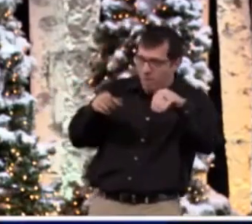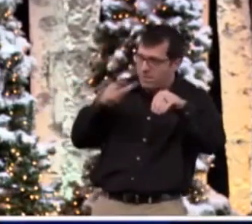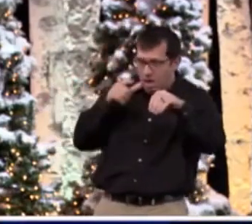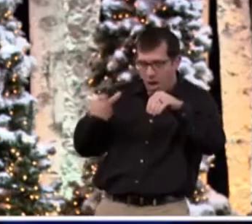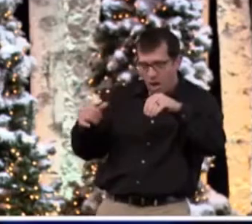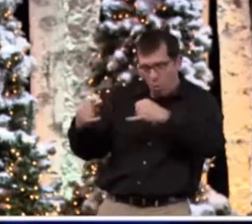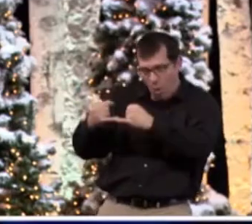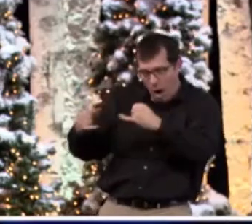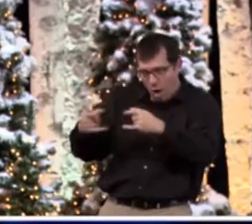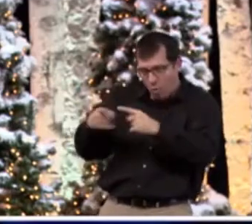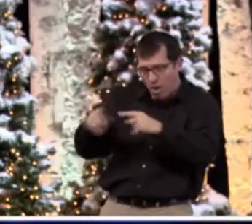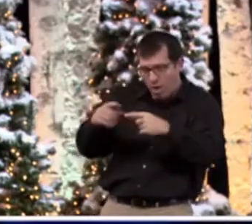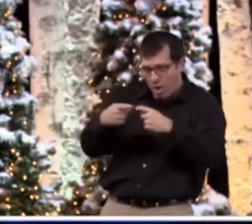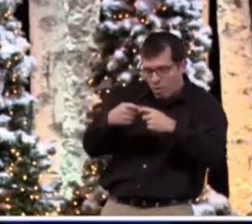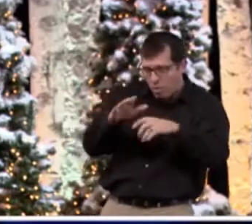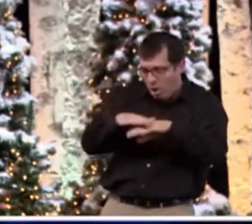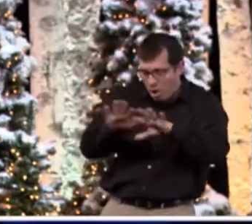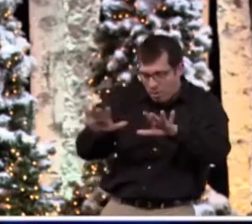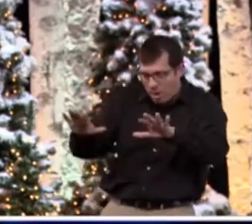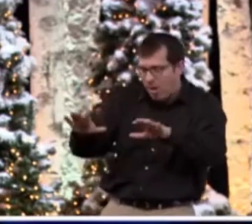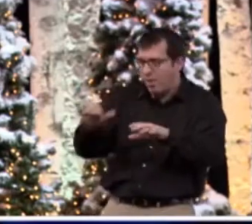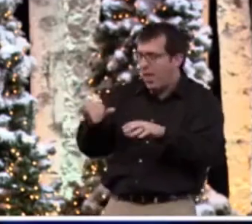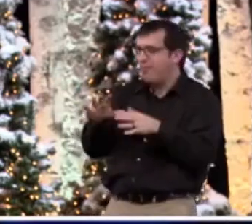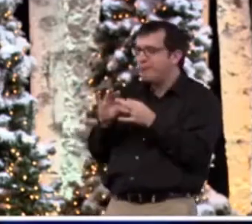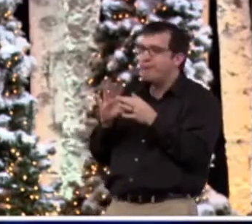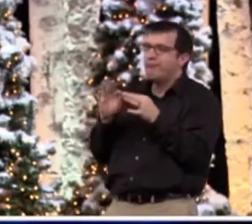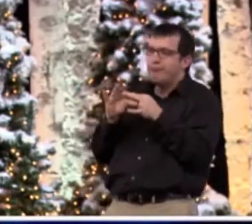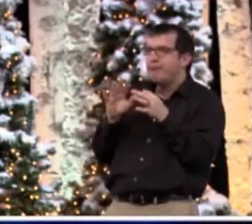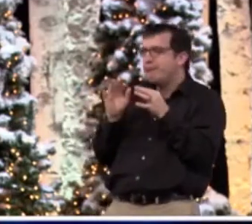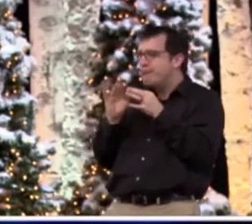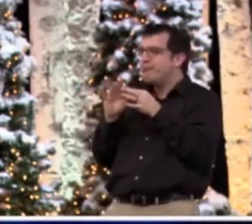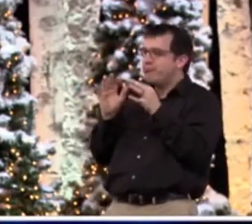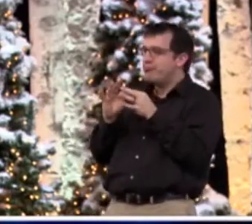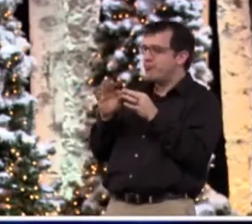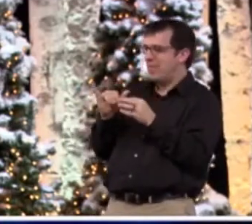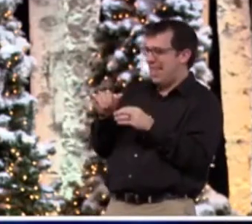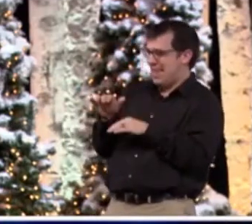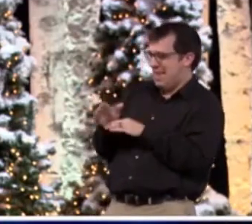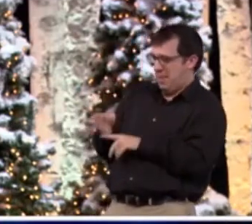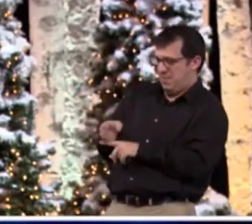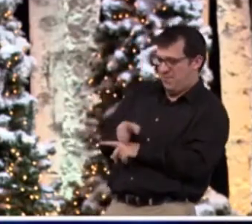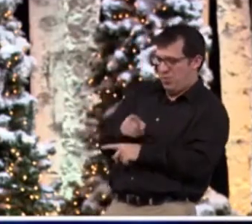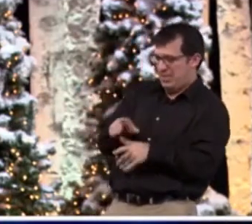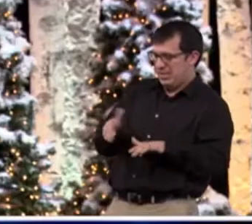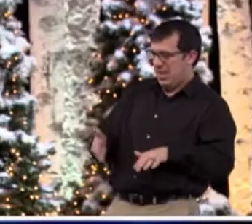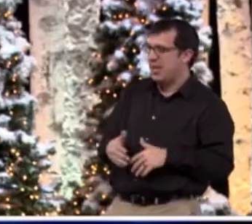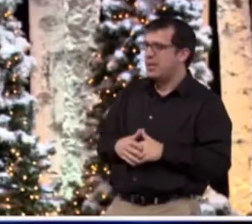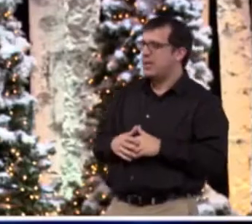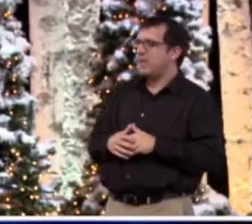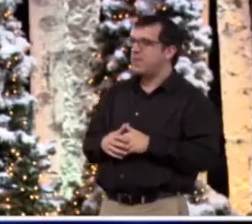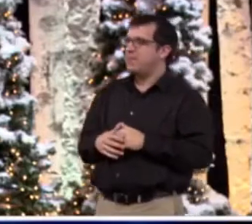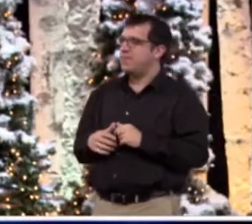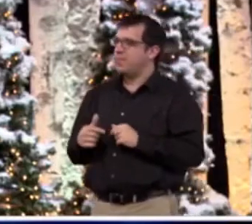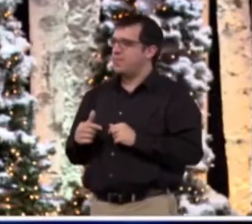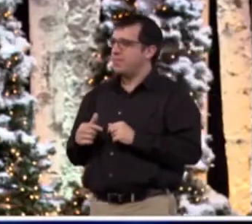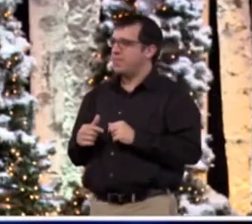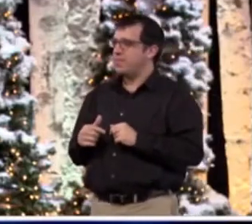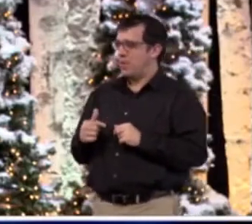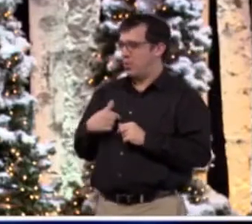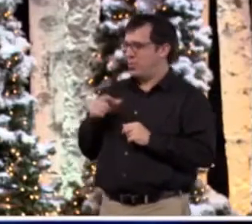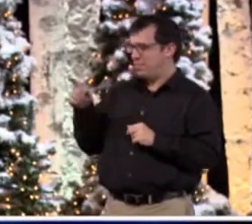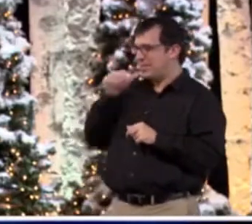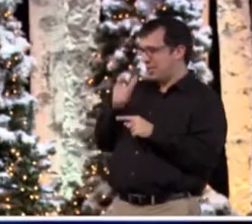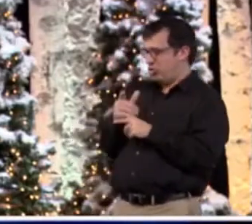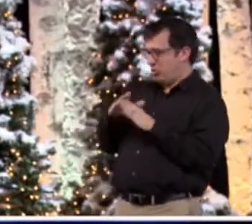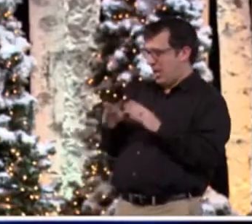फेरि। यस्तै यस्तै कुराहरू भनिरहनु हुन्थ्यो। उहाँको मृत्यु भएको रातभन्दा पहिले म मेरी बहिनीको घरमा मेरी भतिजी